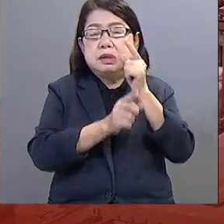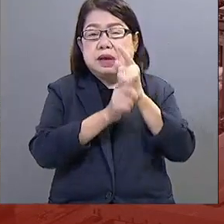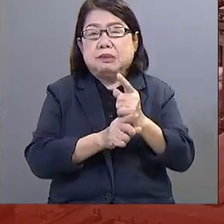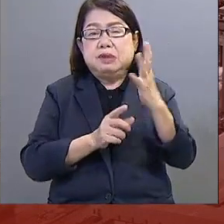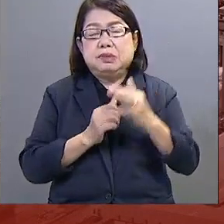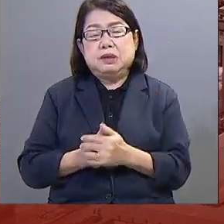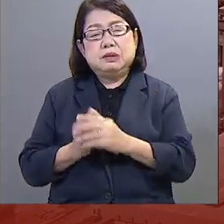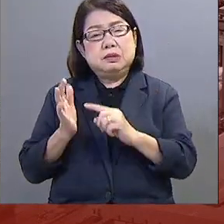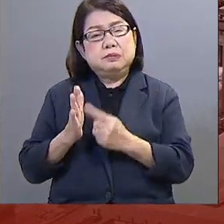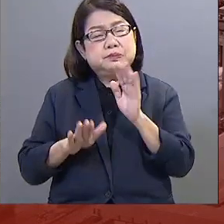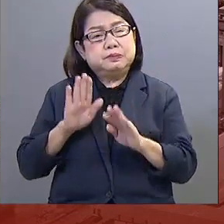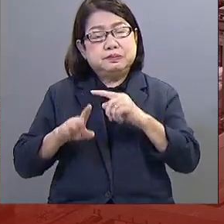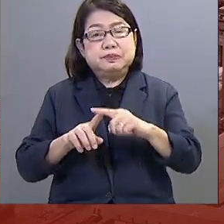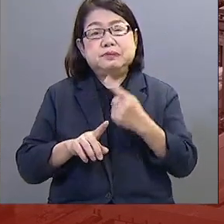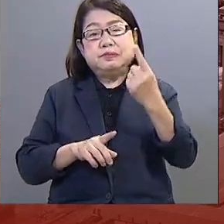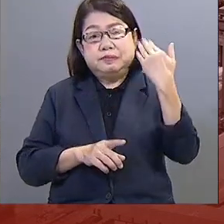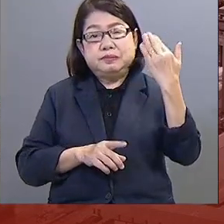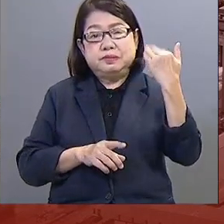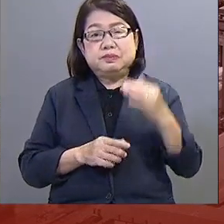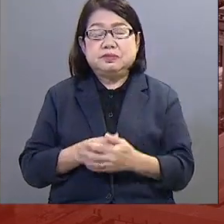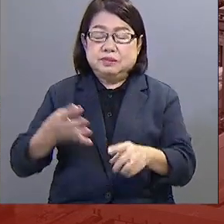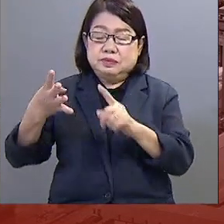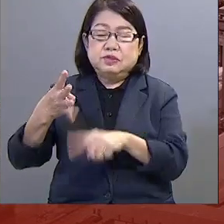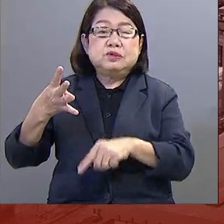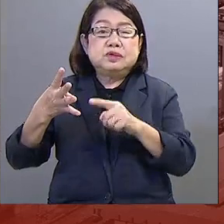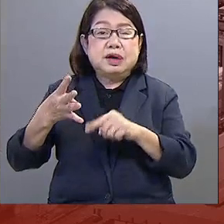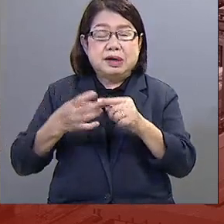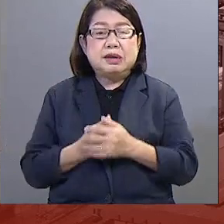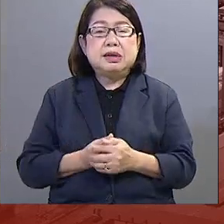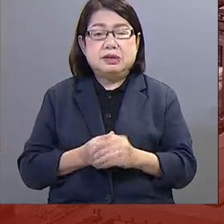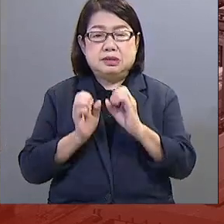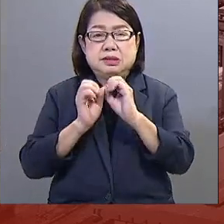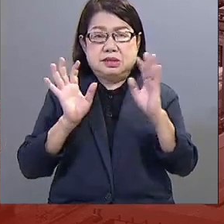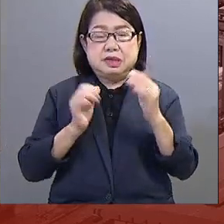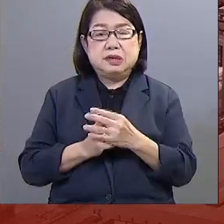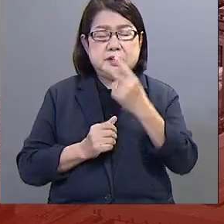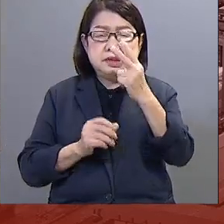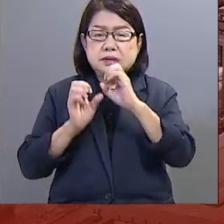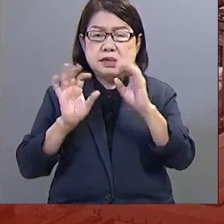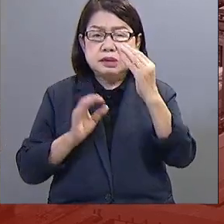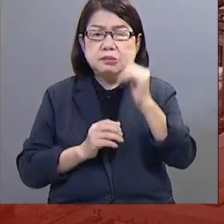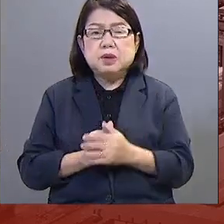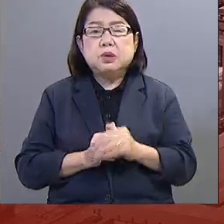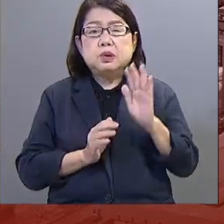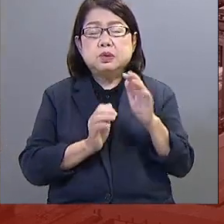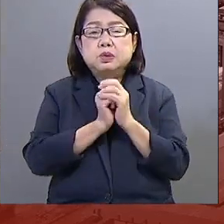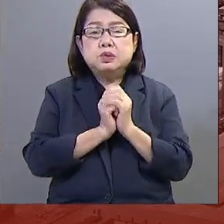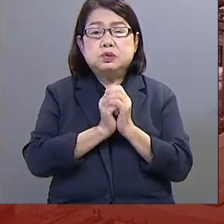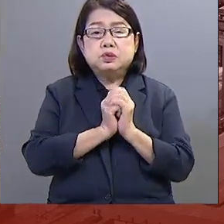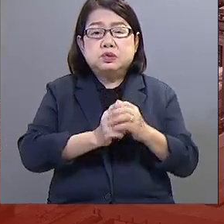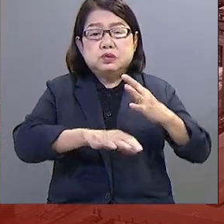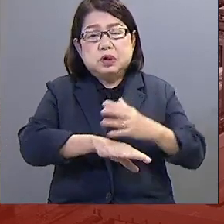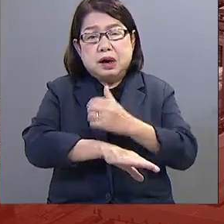แต่เดือนที่แล้วต่อมาไตรมาสสุดท้ายเนี่ยผมว่ามันจะเป็นสัญญาณที่ดีนะเพราะว่าอะไรในเมืองจีนเนี่ยการเมืองนำเศรษฐกิ